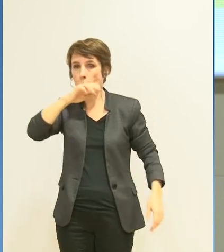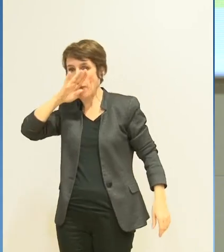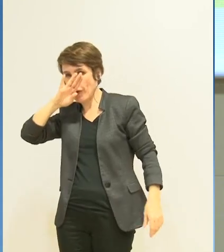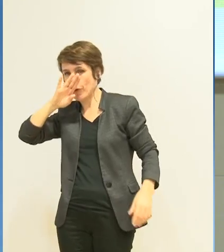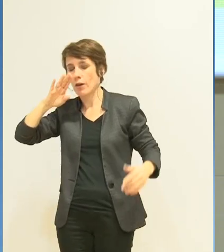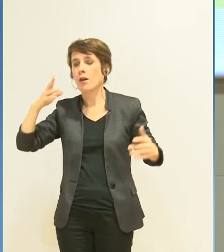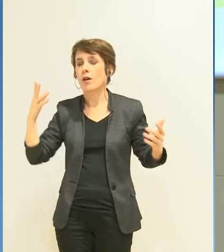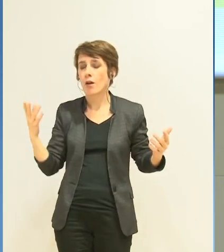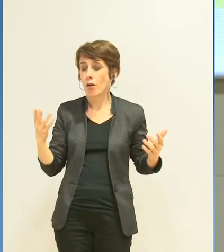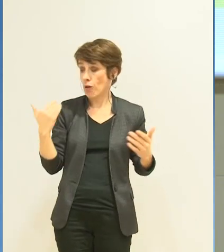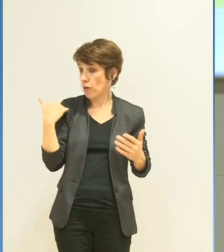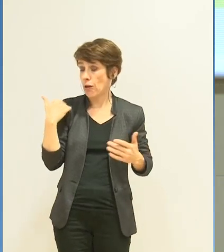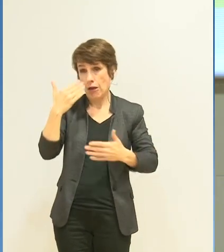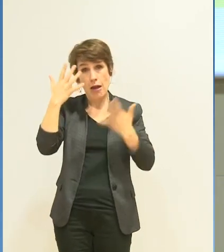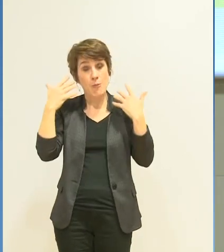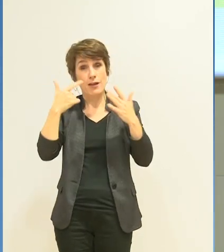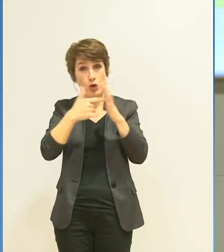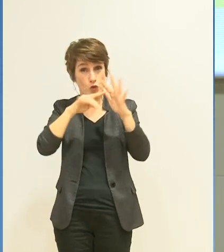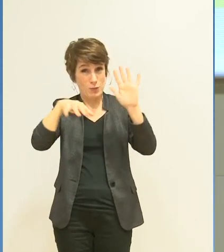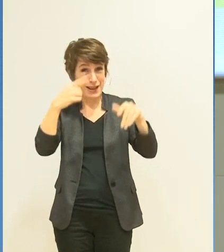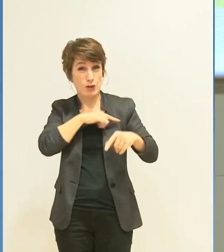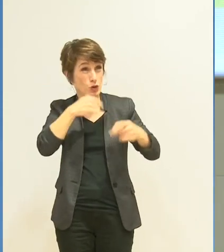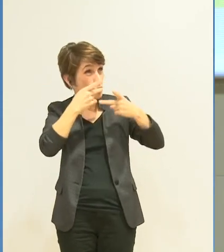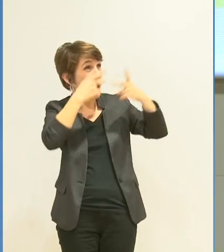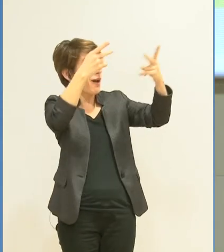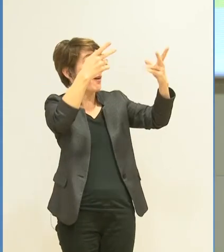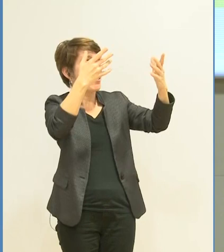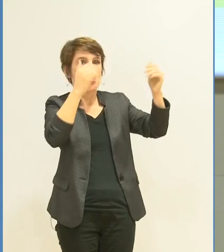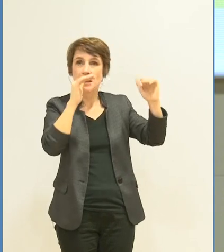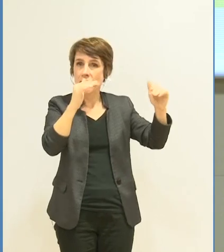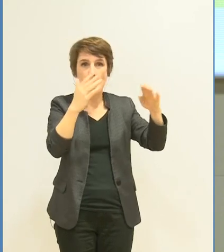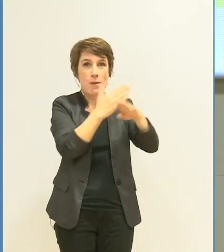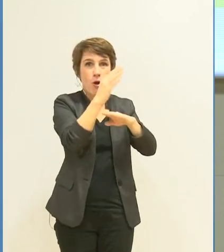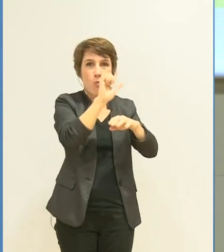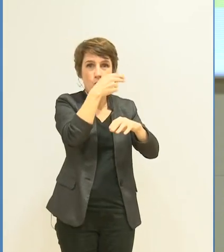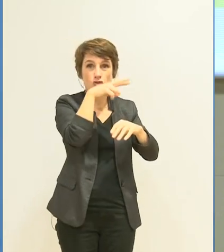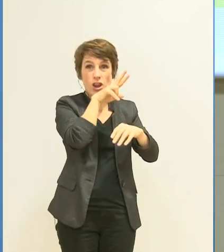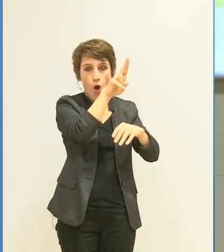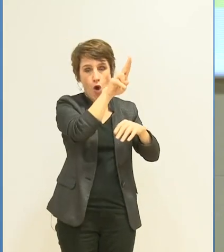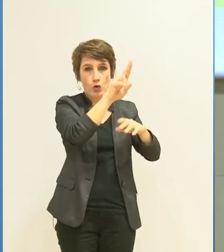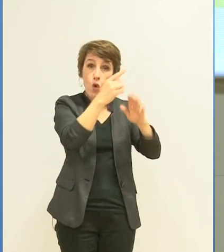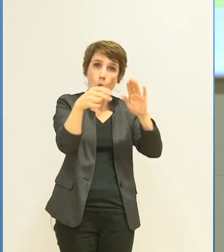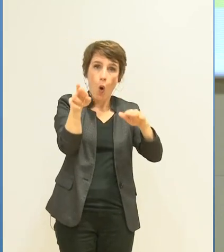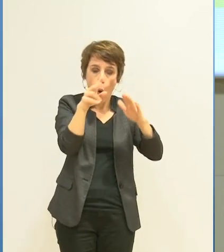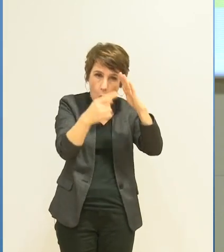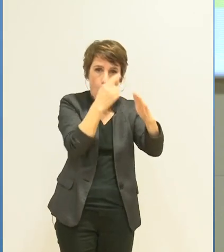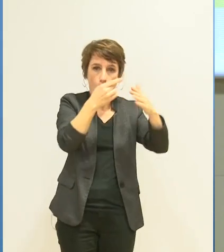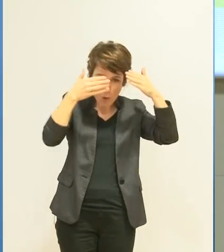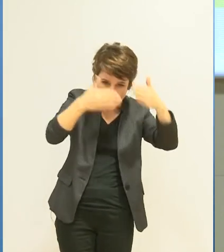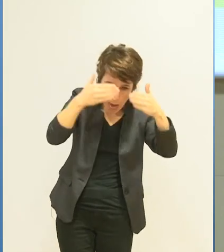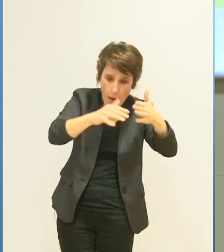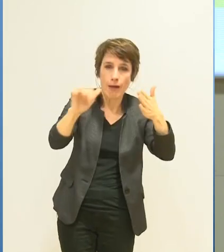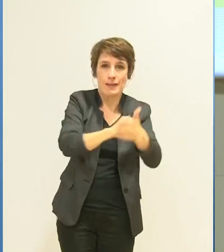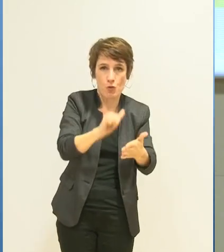au printemps 2014 les projets de l'anru son revenu au galop sur la démolition est donc ce que nous devons faire ensemble